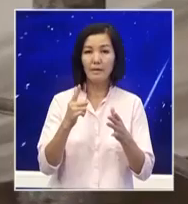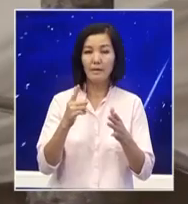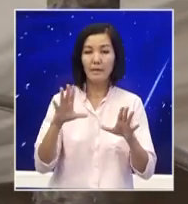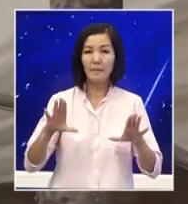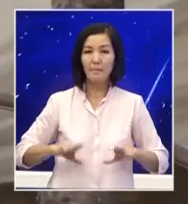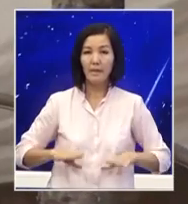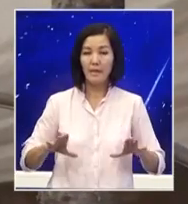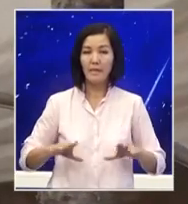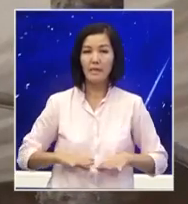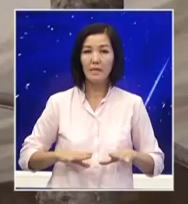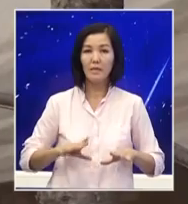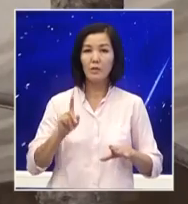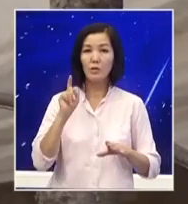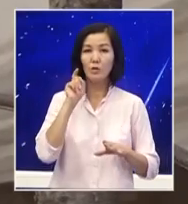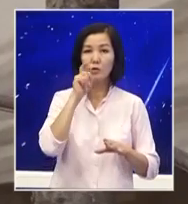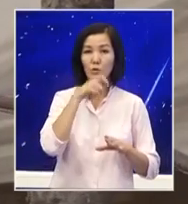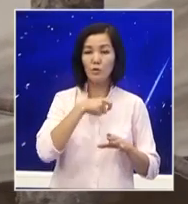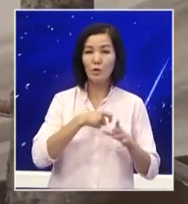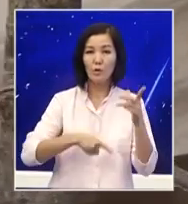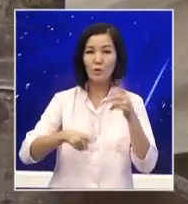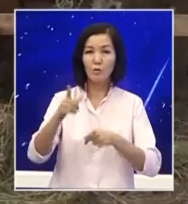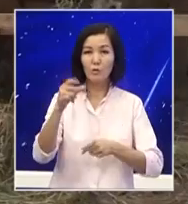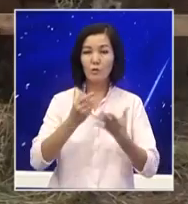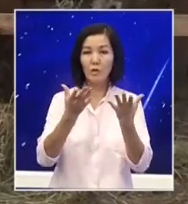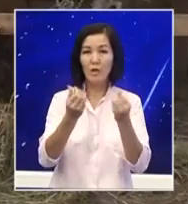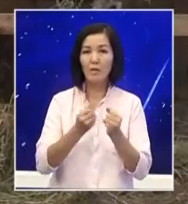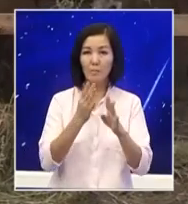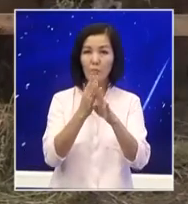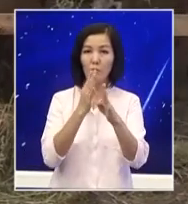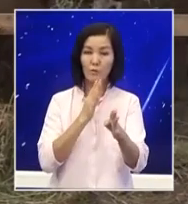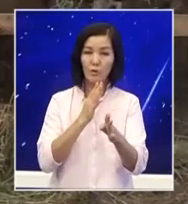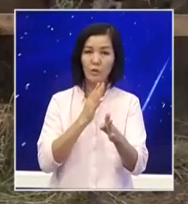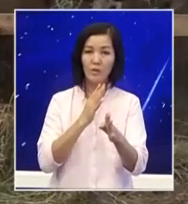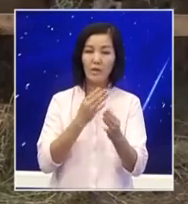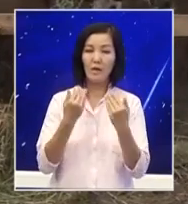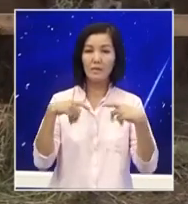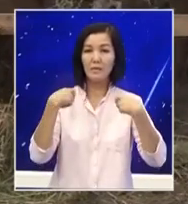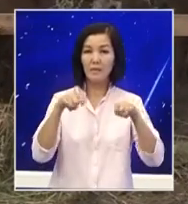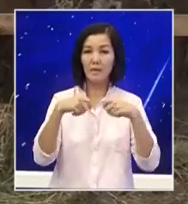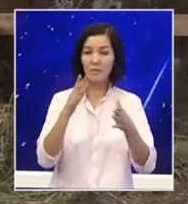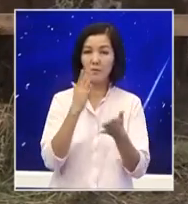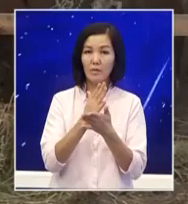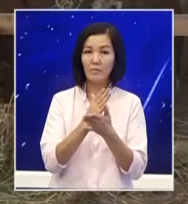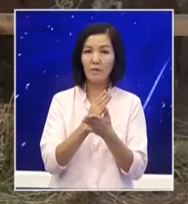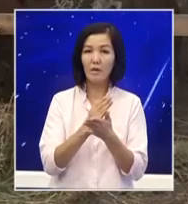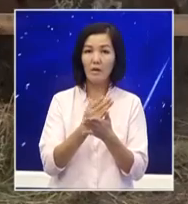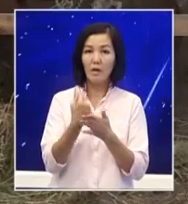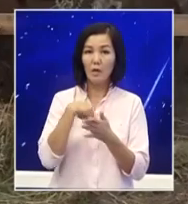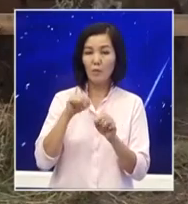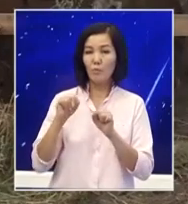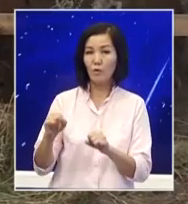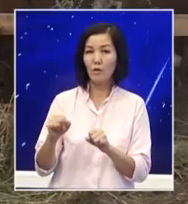келдей саумал алып тұрмыз. Соғ алтында өтіп тұр. Өшіретте адамдар әзіргі мына карантин жағдайында, әзіргі